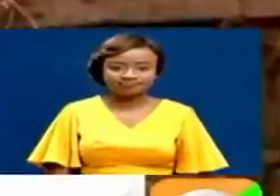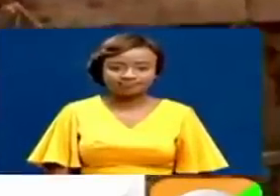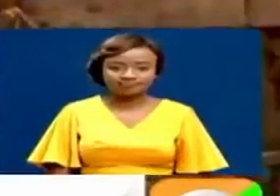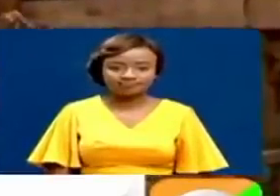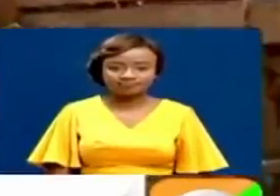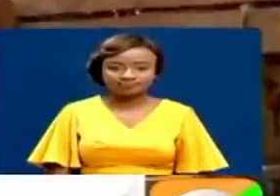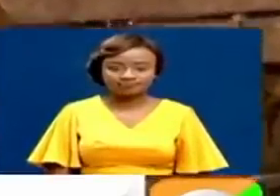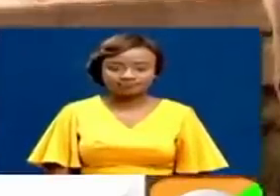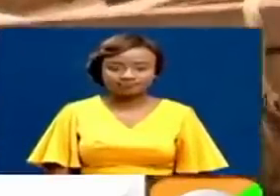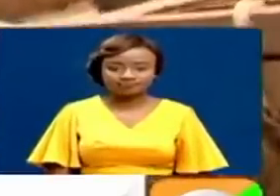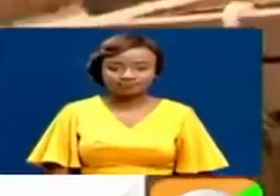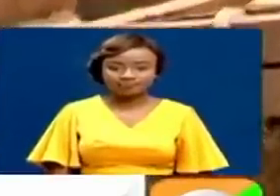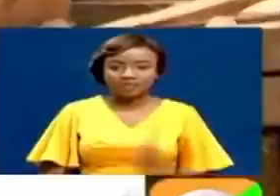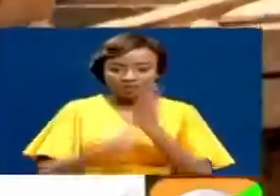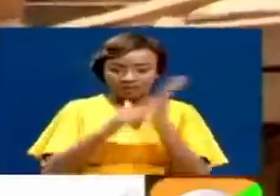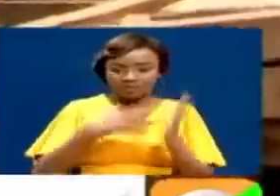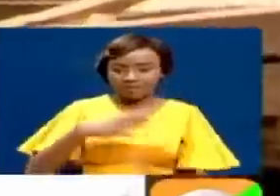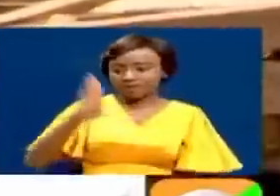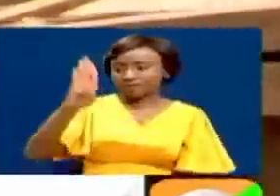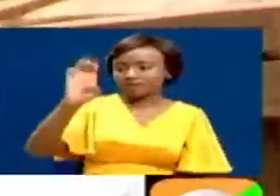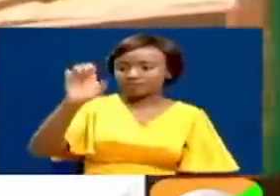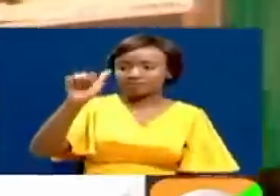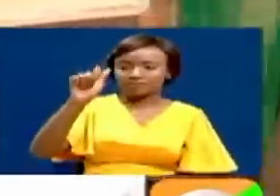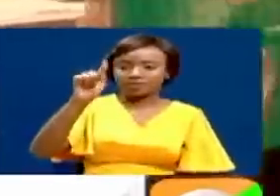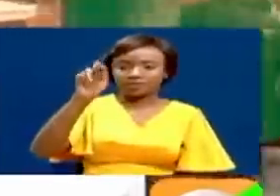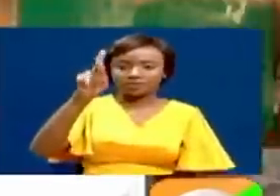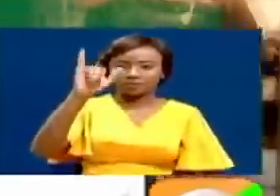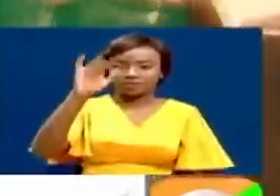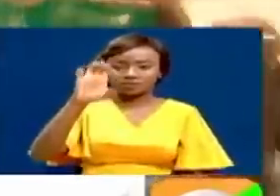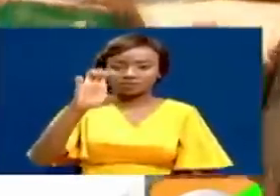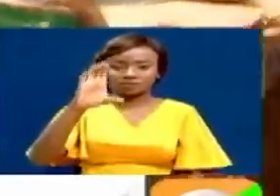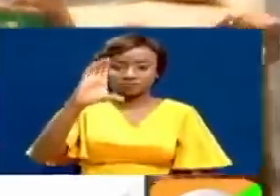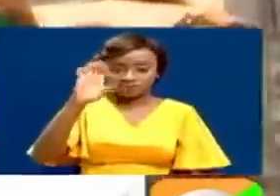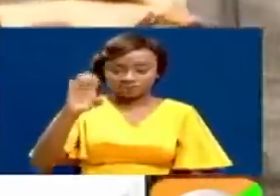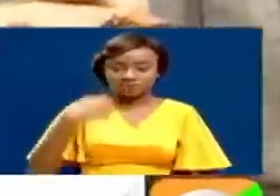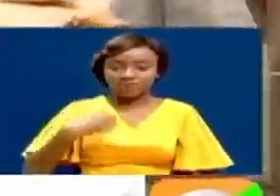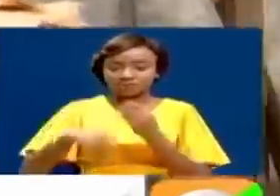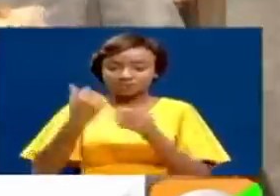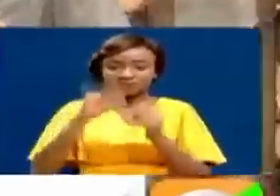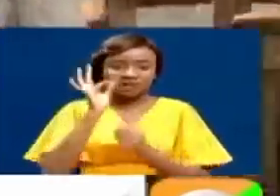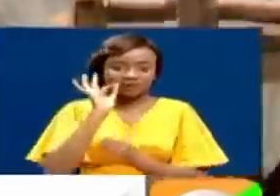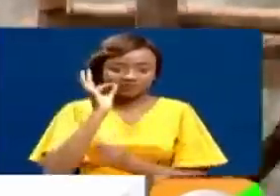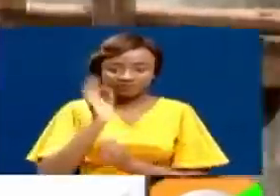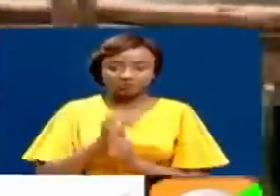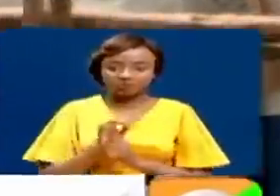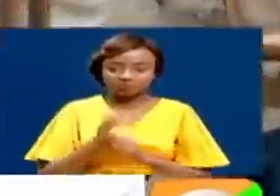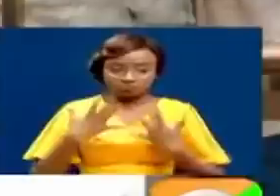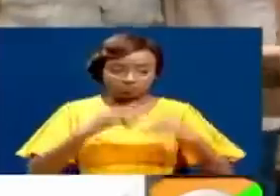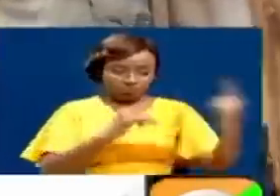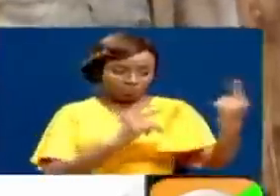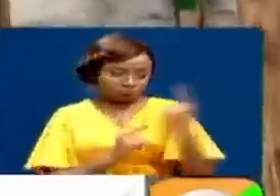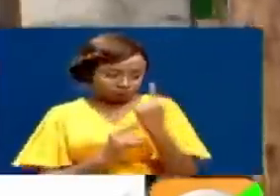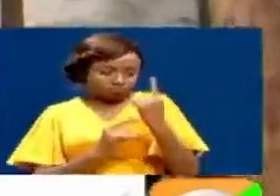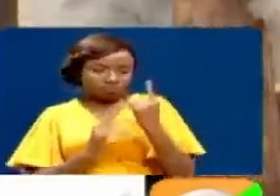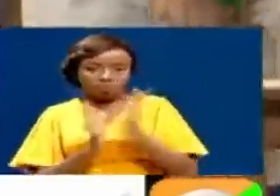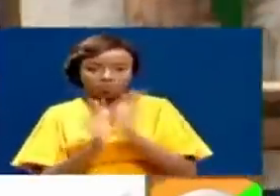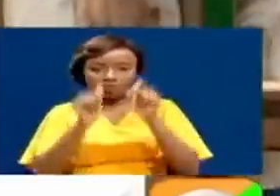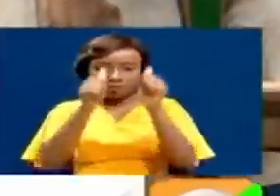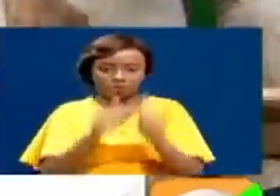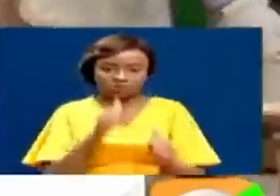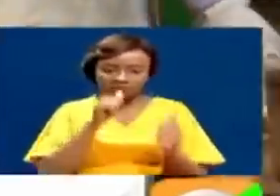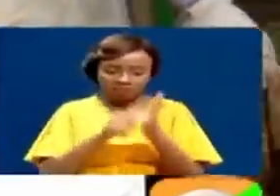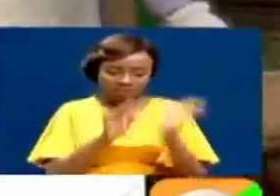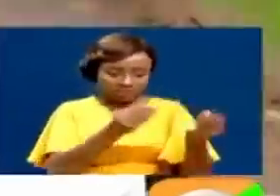Kwa majina yangu naitwa Beatrice, nafanya kazi ya matunda. Walikuja na notice juzi